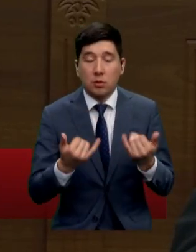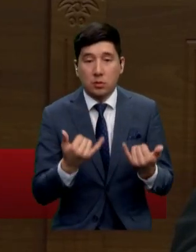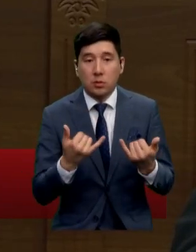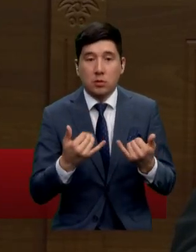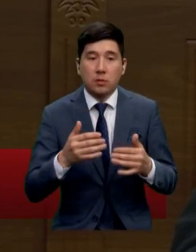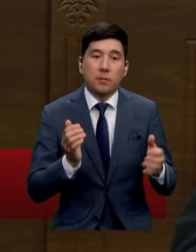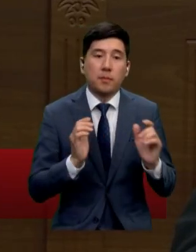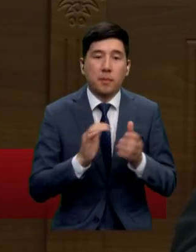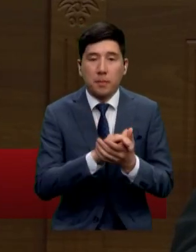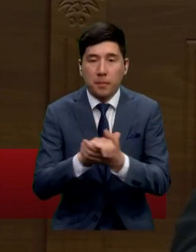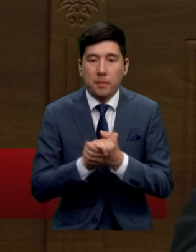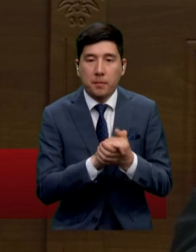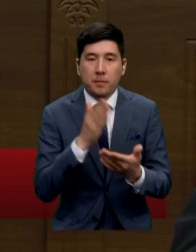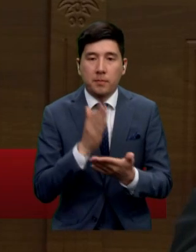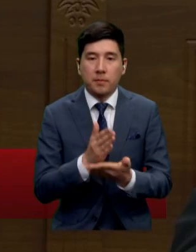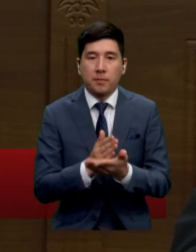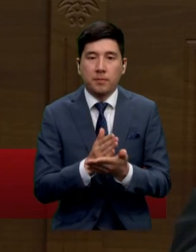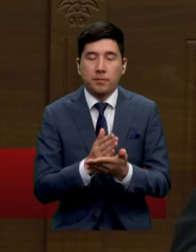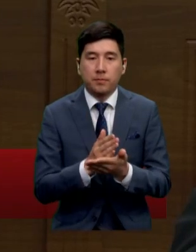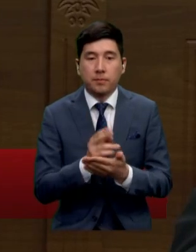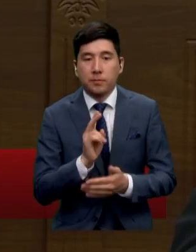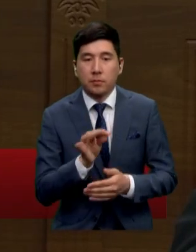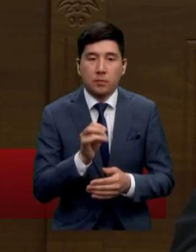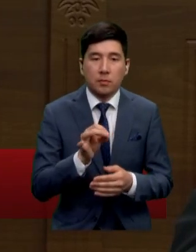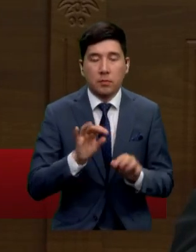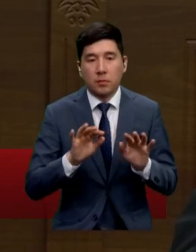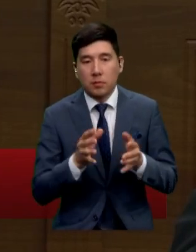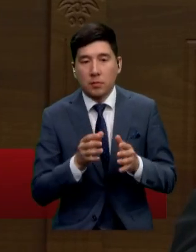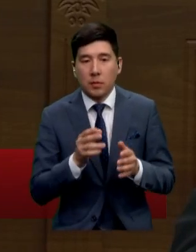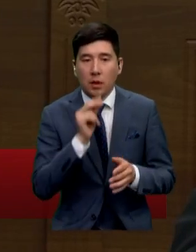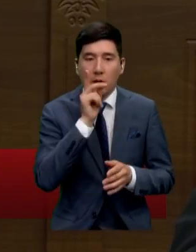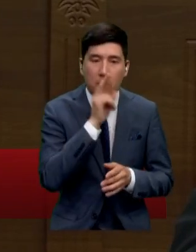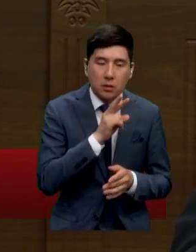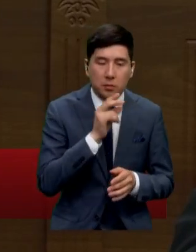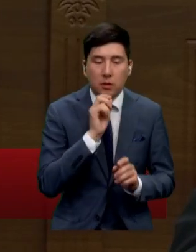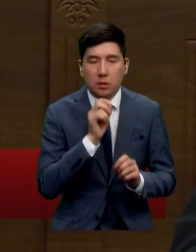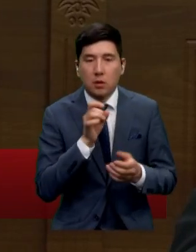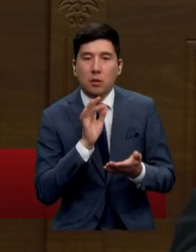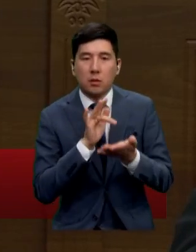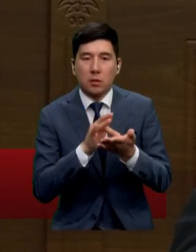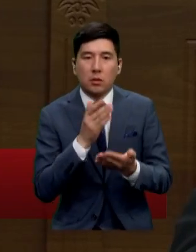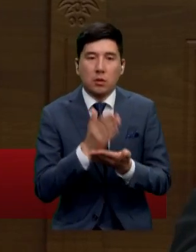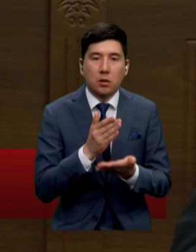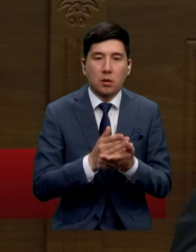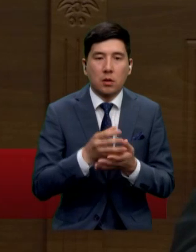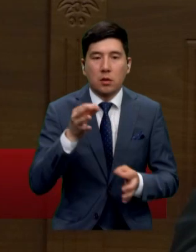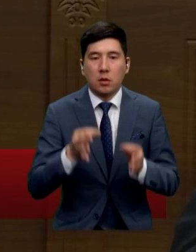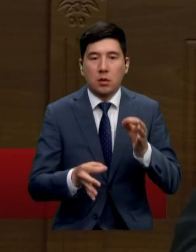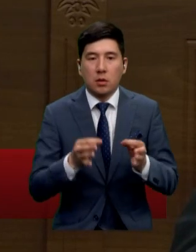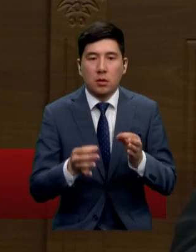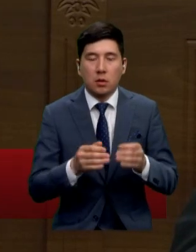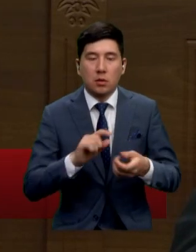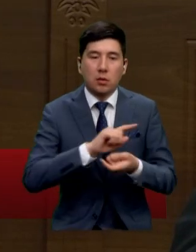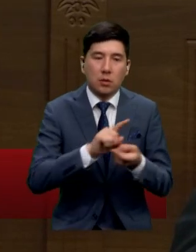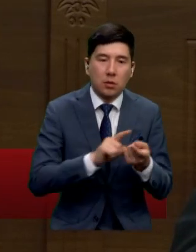к примирению. Где-то признают свои ошибки, где-то уже в рамках судебного разбирательства устраняют